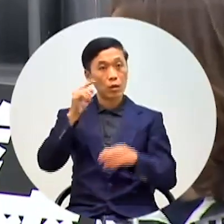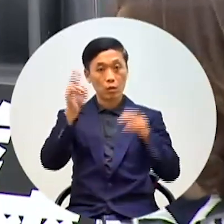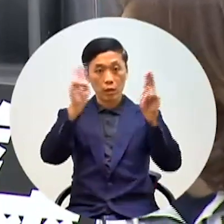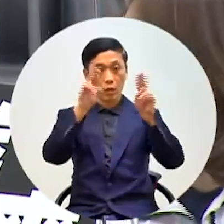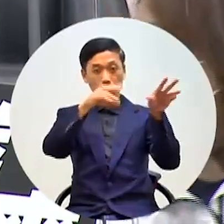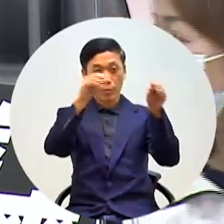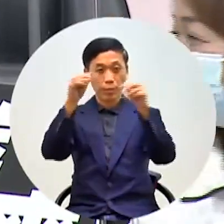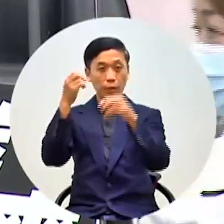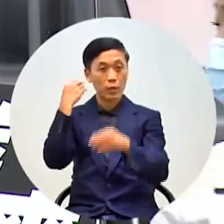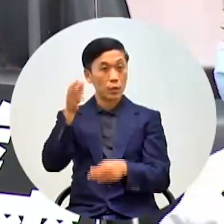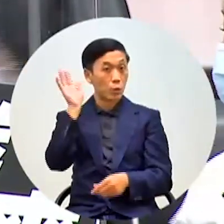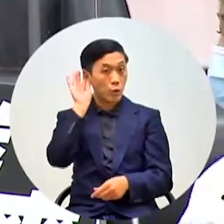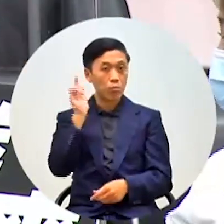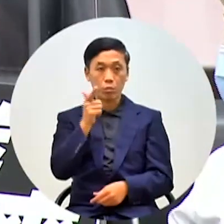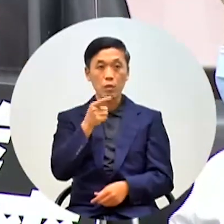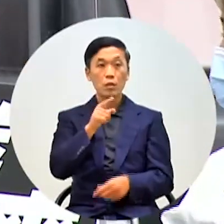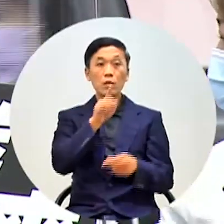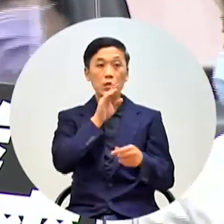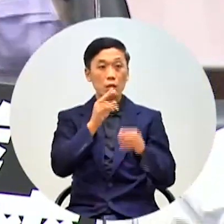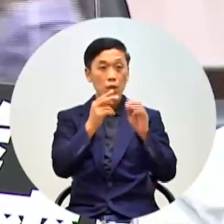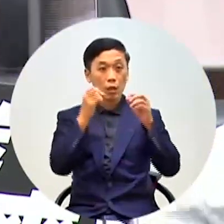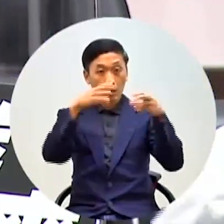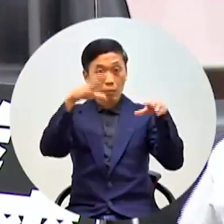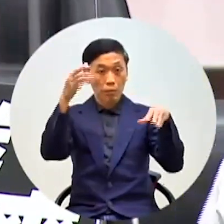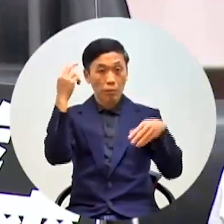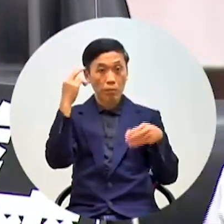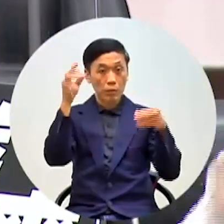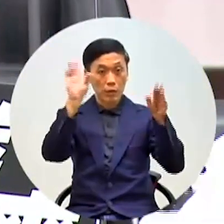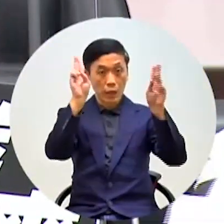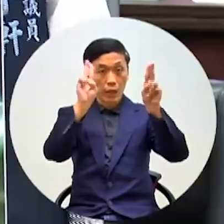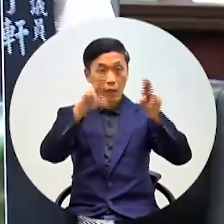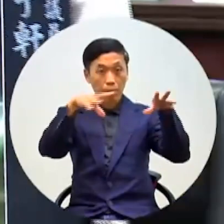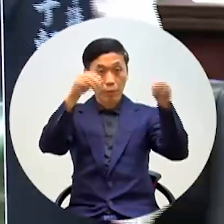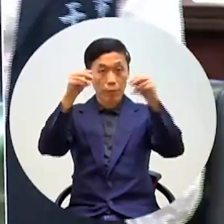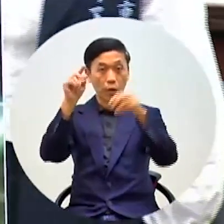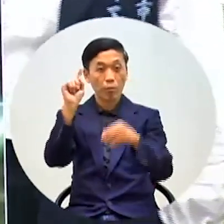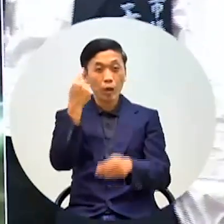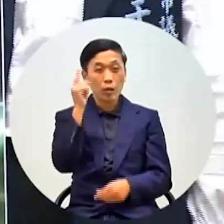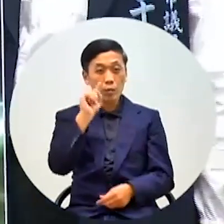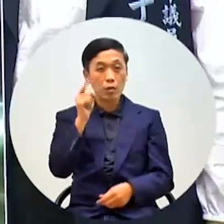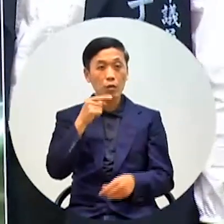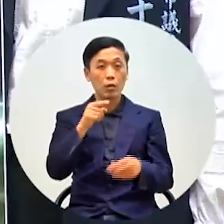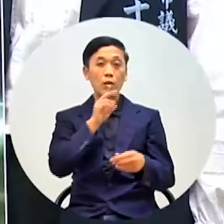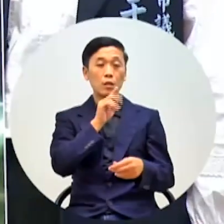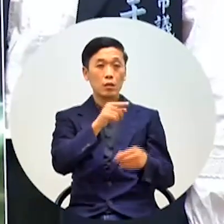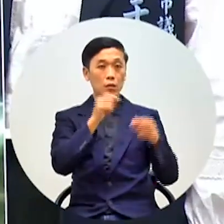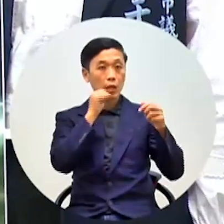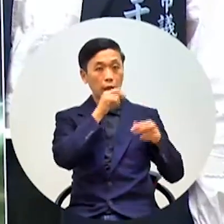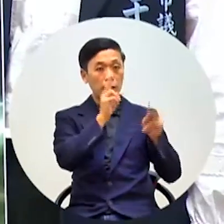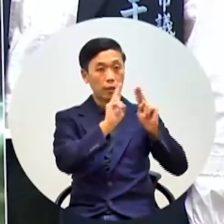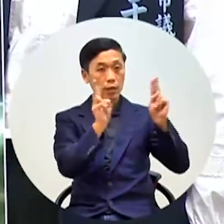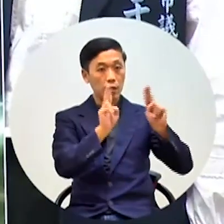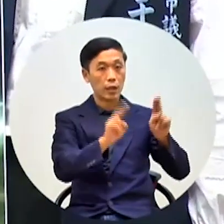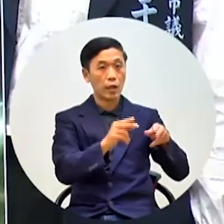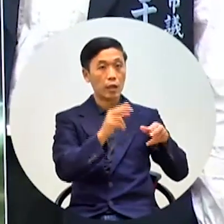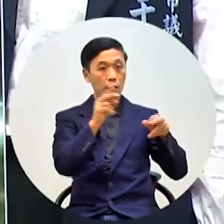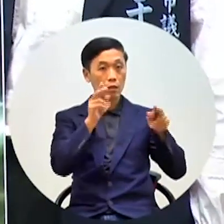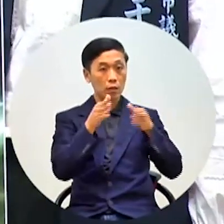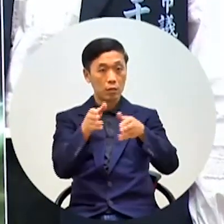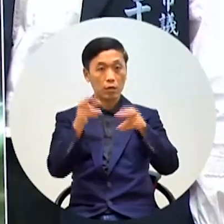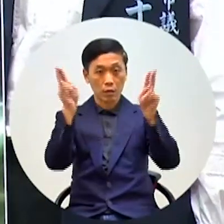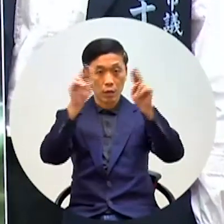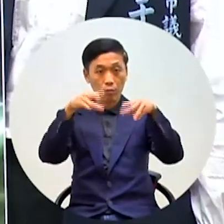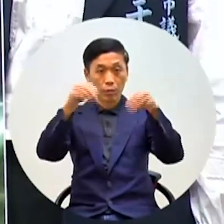闻了，而是什么理由停电才是新闻呢、啊？好、哦，而且台电的停电的理由呢，千奇百怪，无奇不